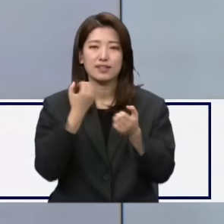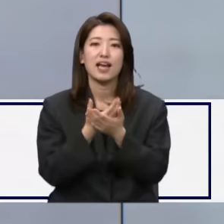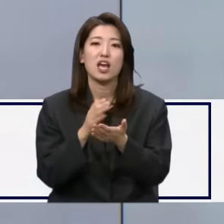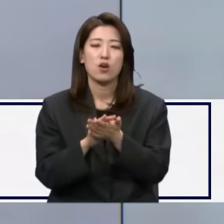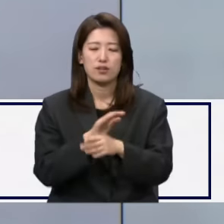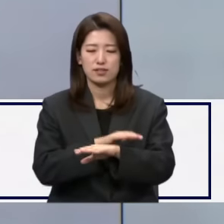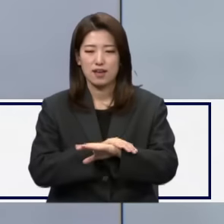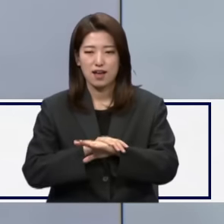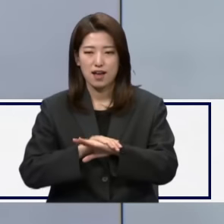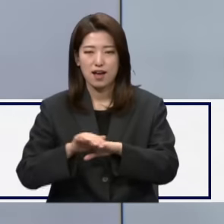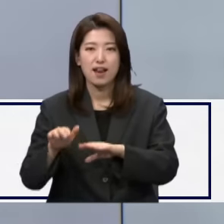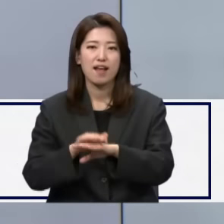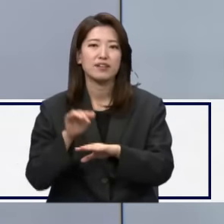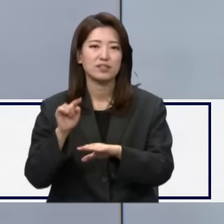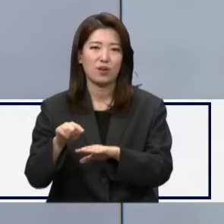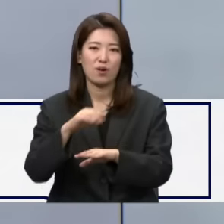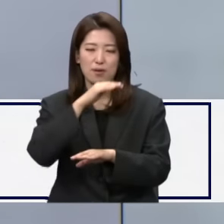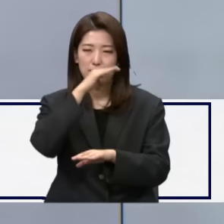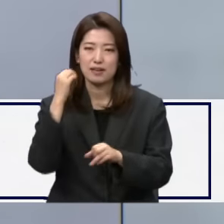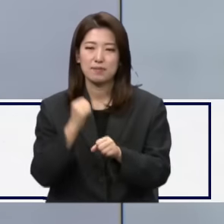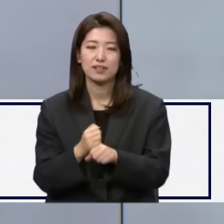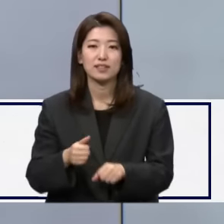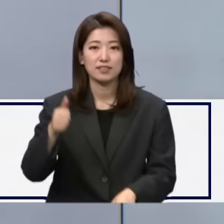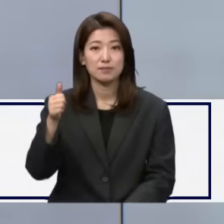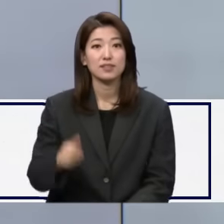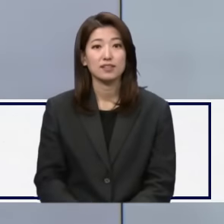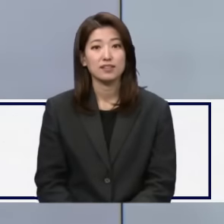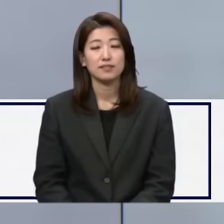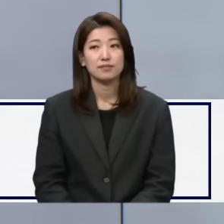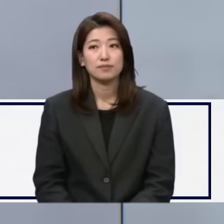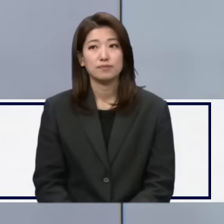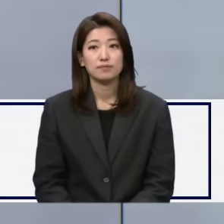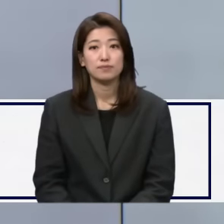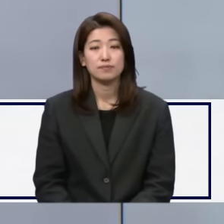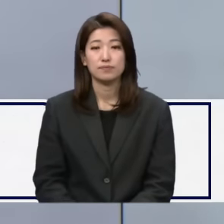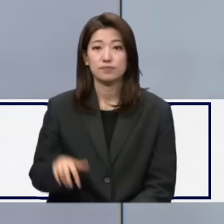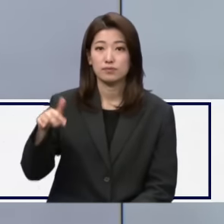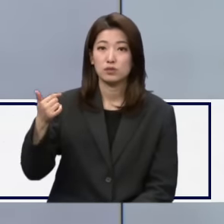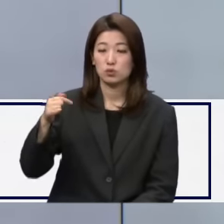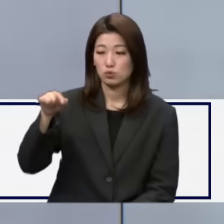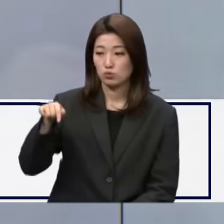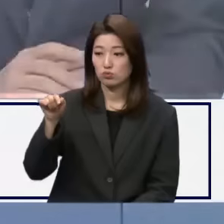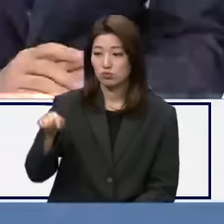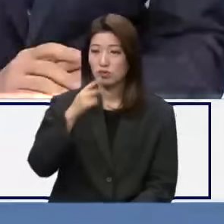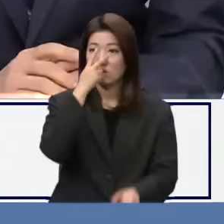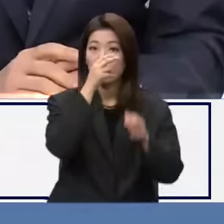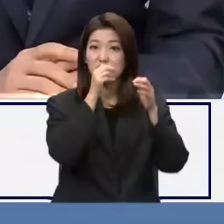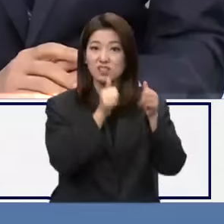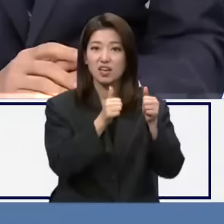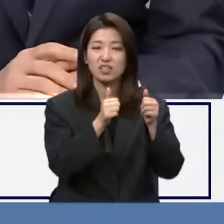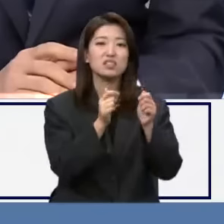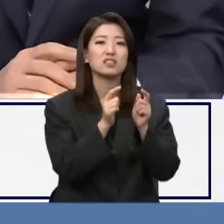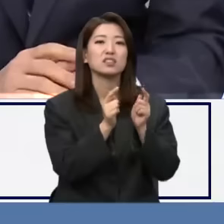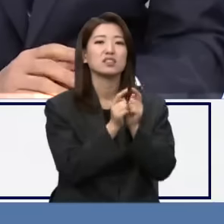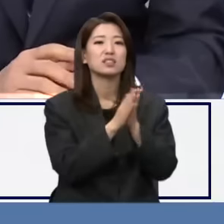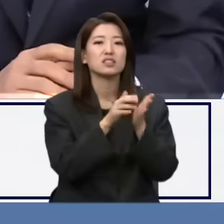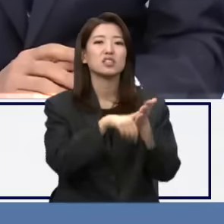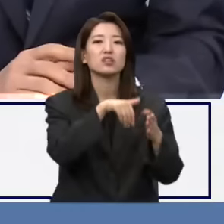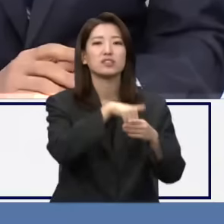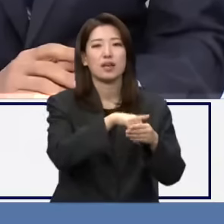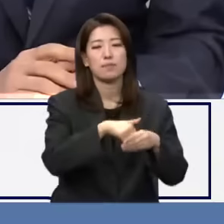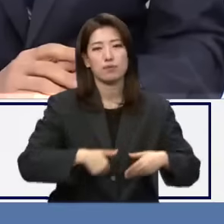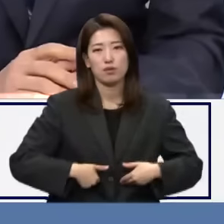조국 혁신당 내쉬 오는 걸 중에 제가 상당히 아 신선하게 받아들였던 부분이 검사장 선제요 그니까 지금 미국 같은 경우는 검사장 직선제를